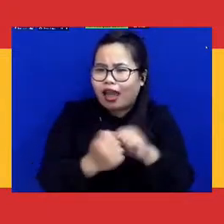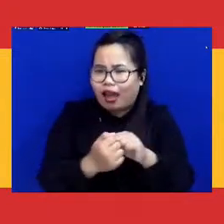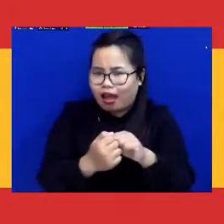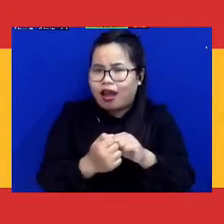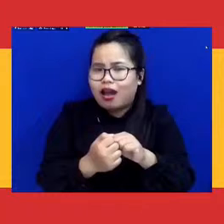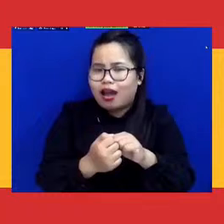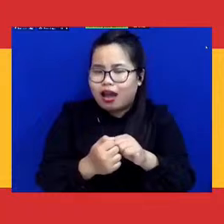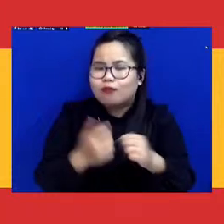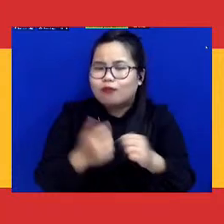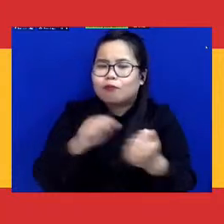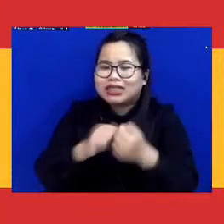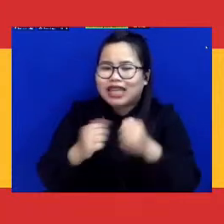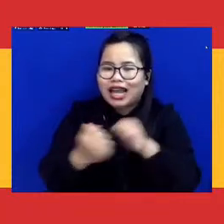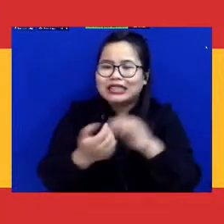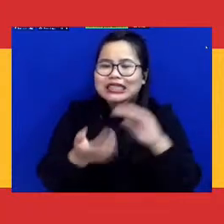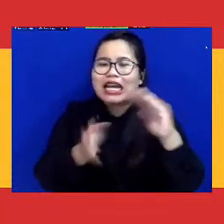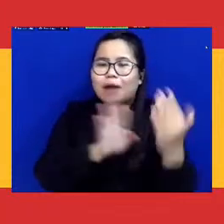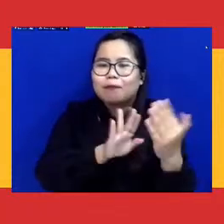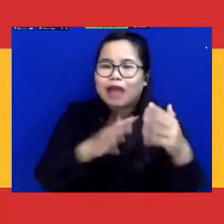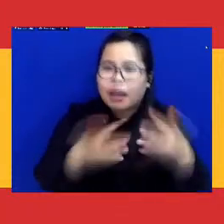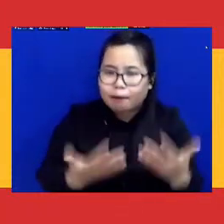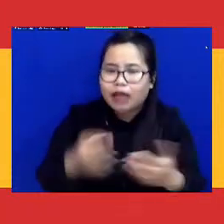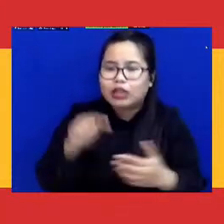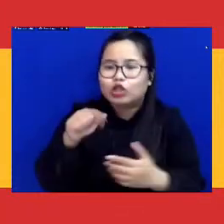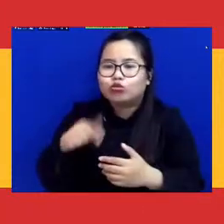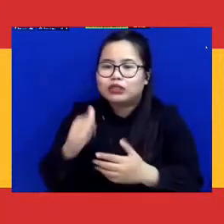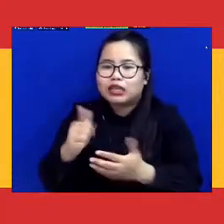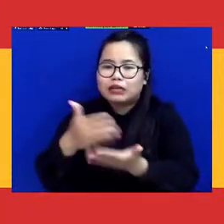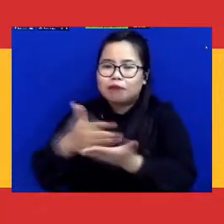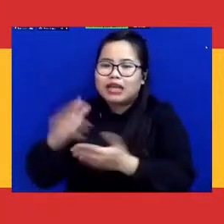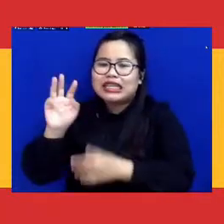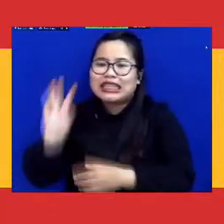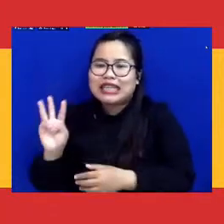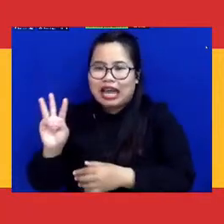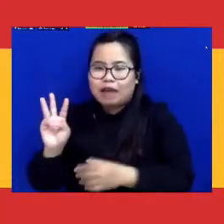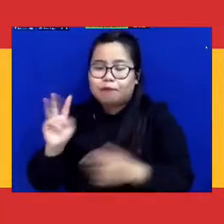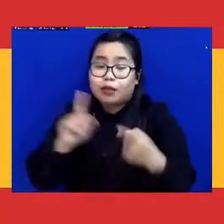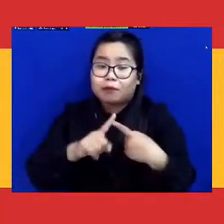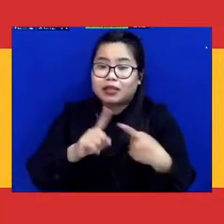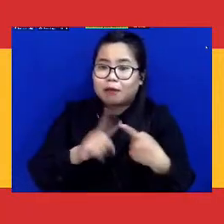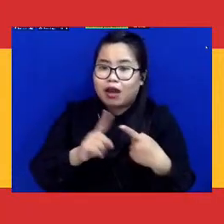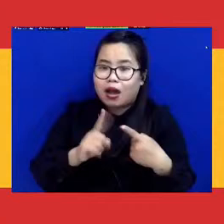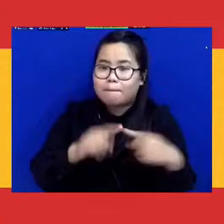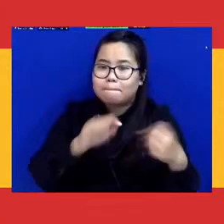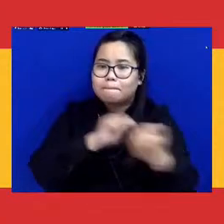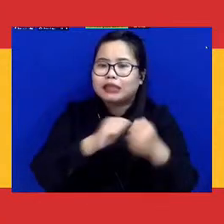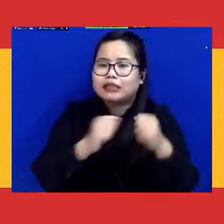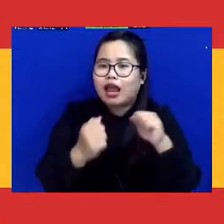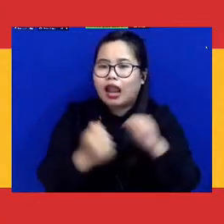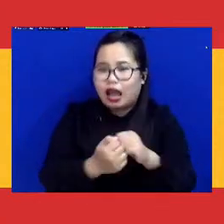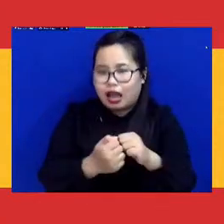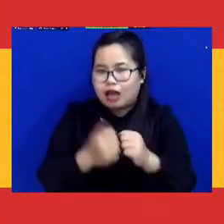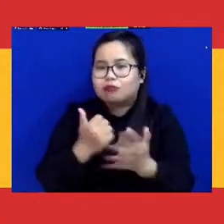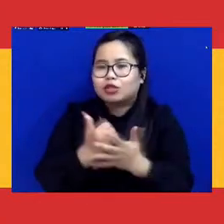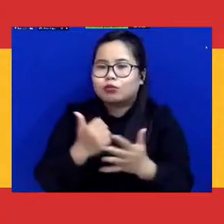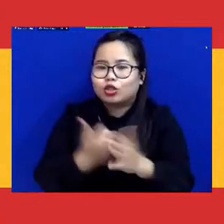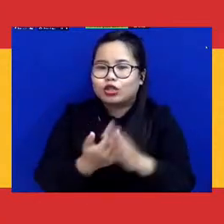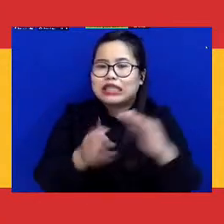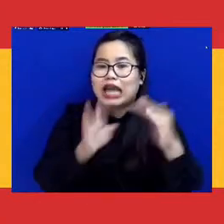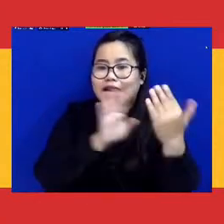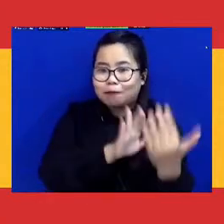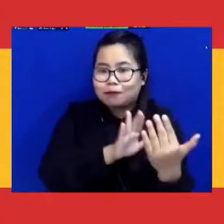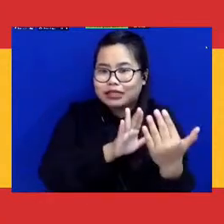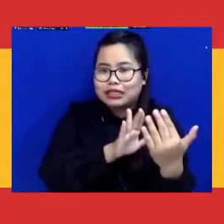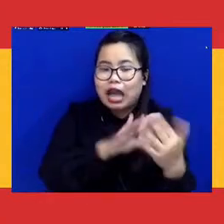selama ini dihadapi dan itu dibagi tiga. Pertama adalah masalah yang memang sedang dihadapi,